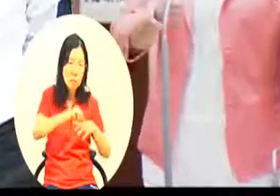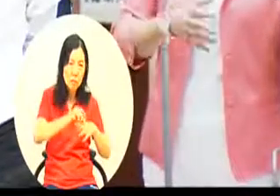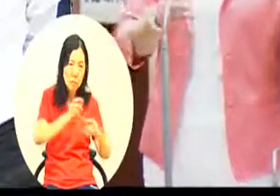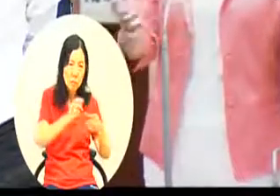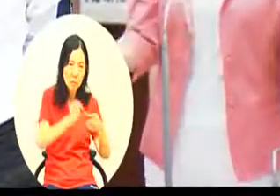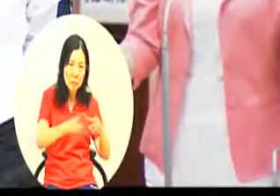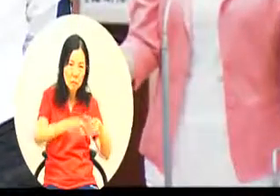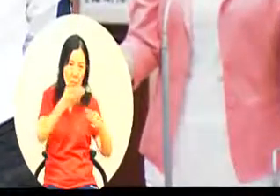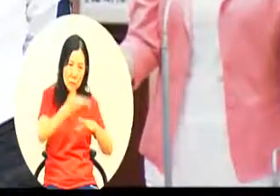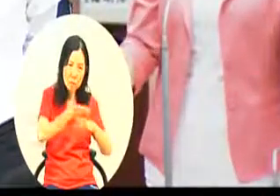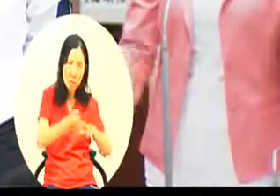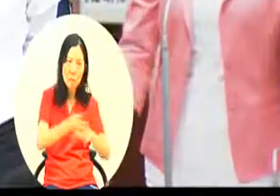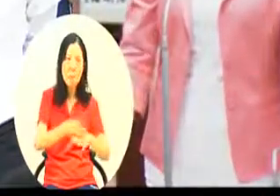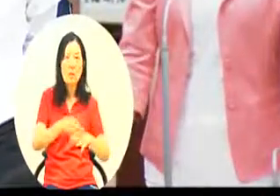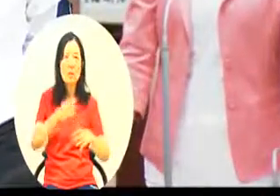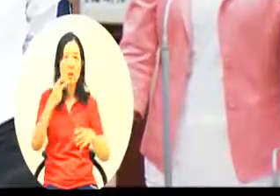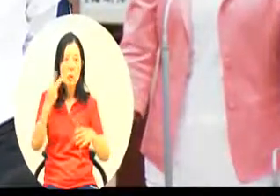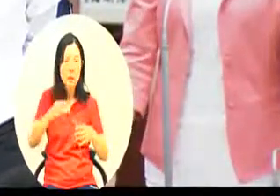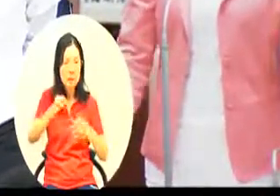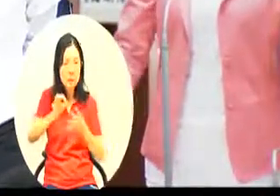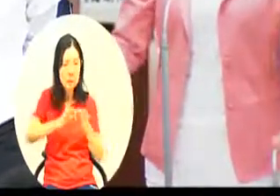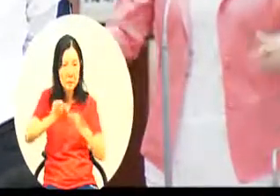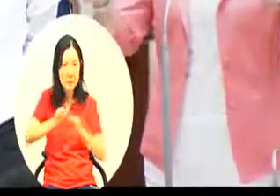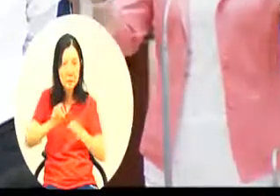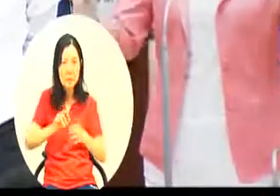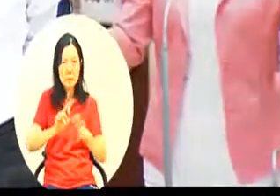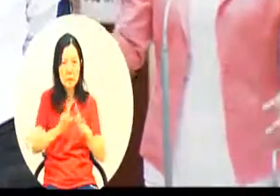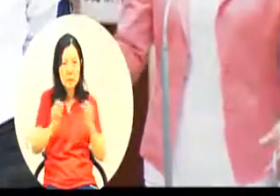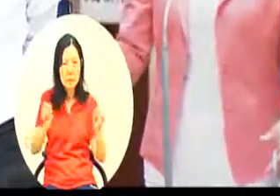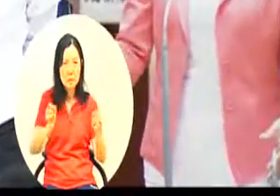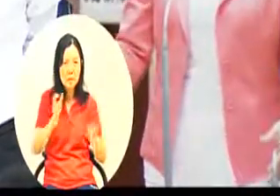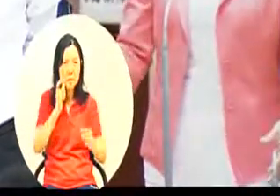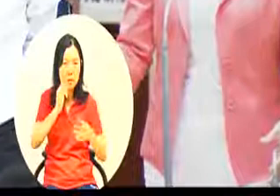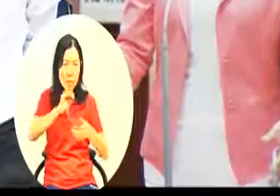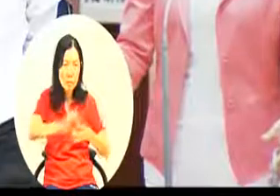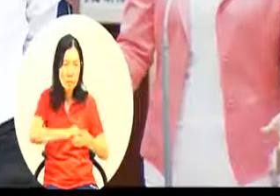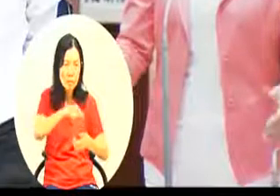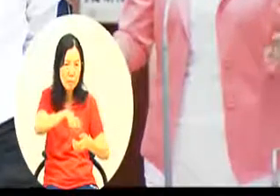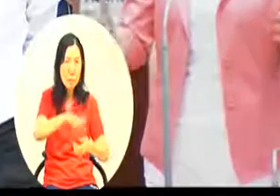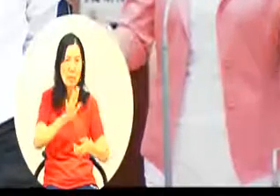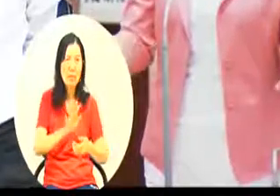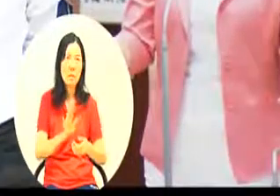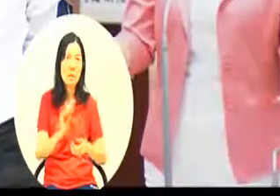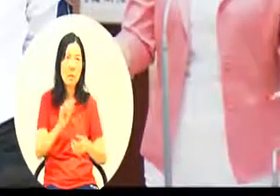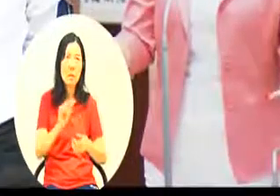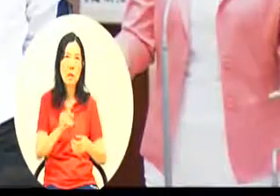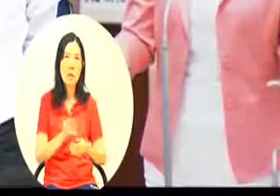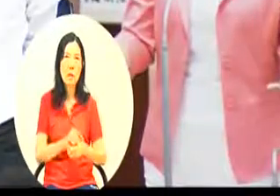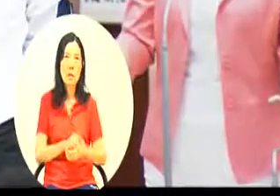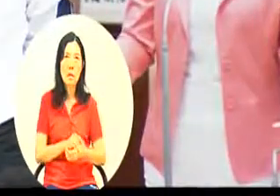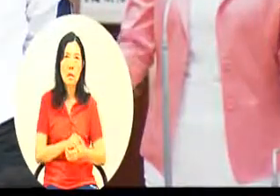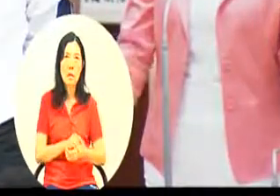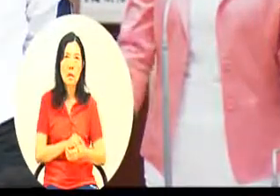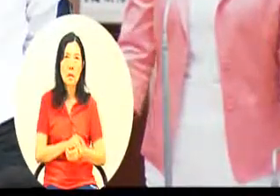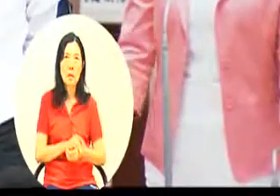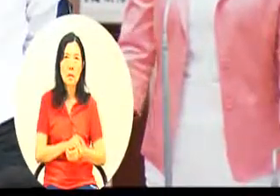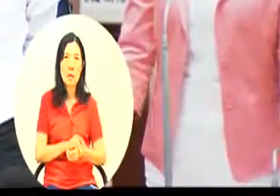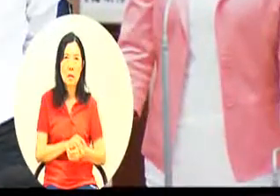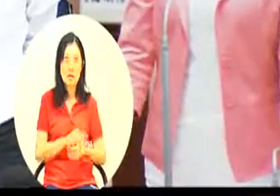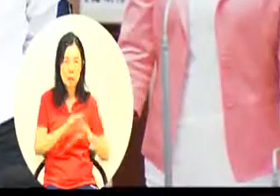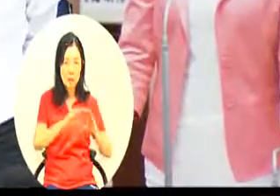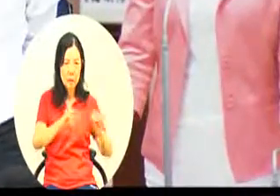然后他们在做买卖这样，也不是长久，就是固定 那个地方，也没有什么 地上物，